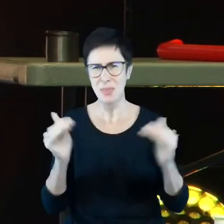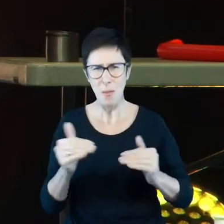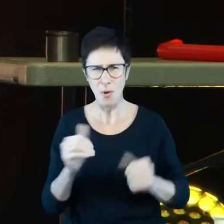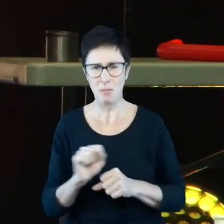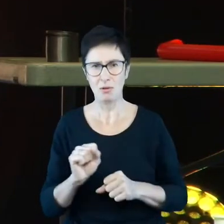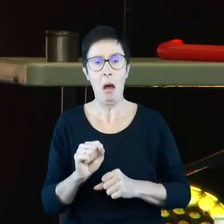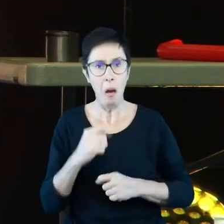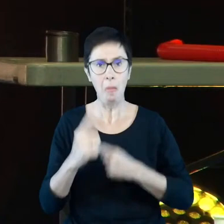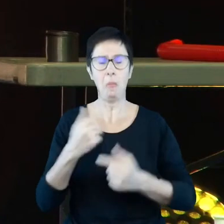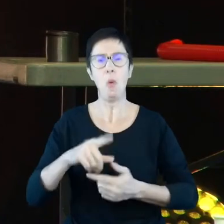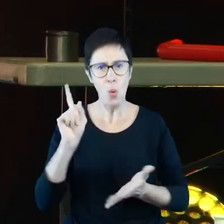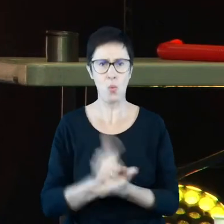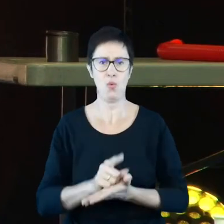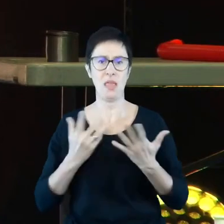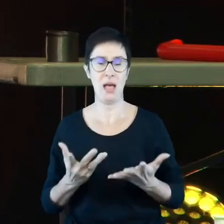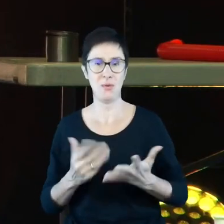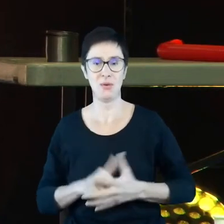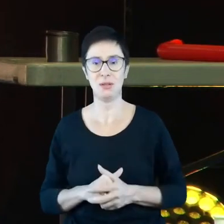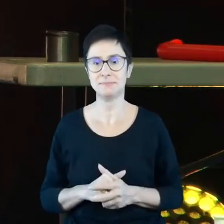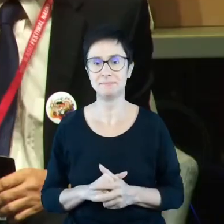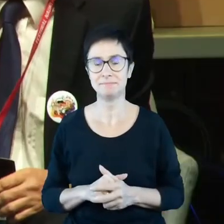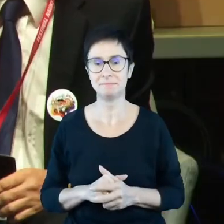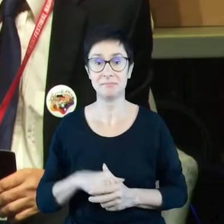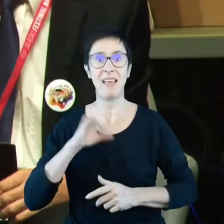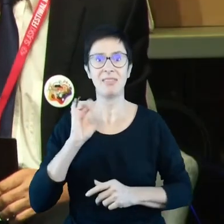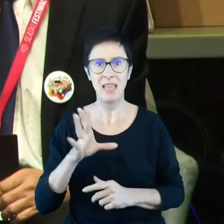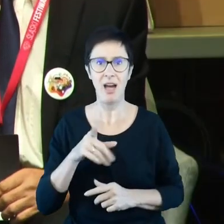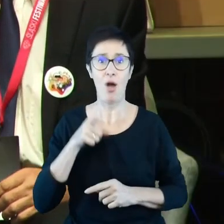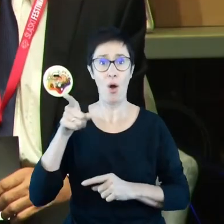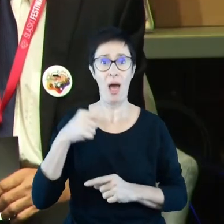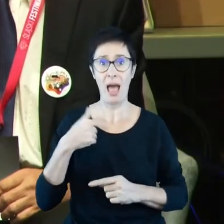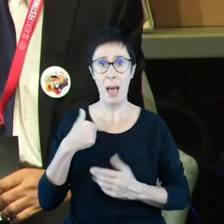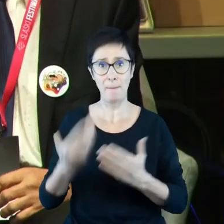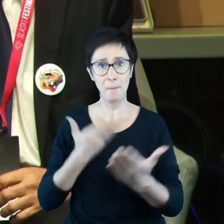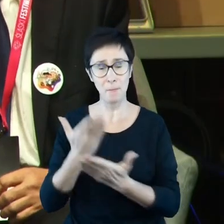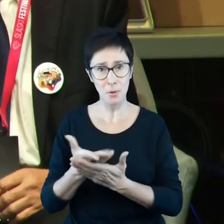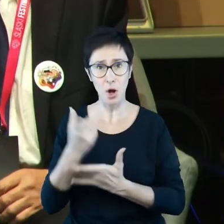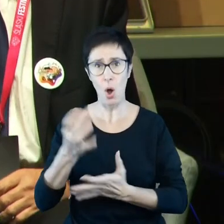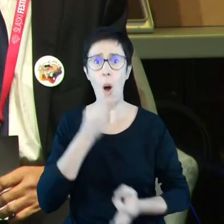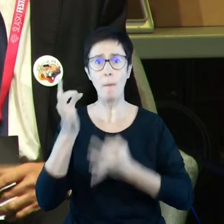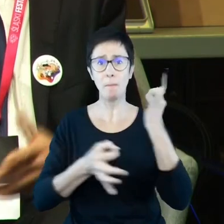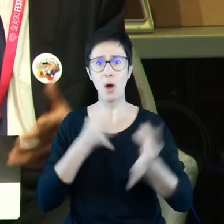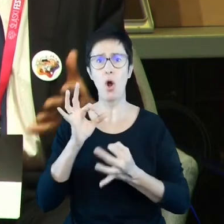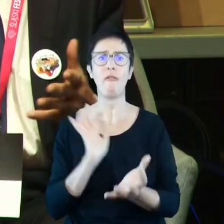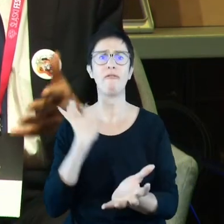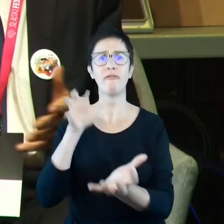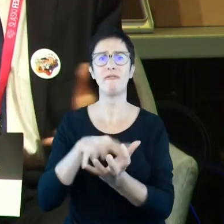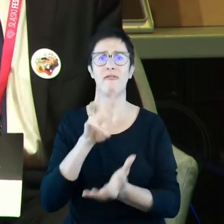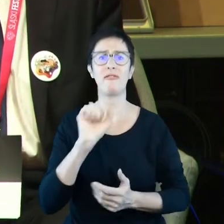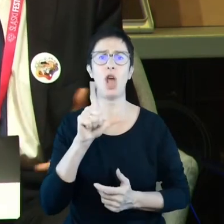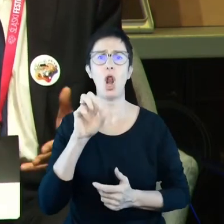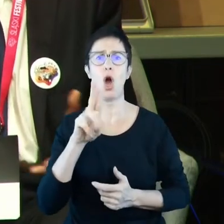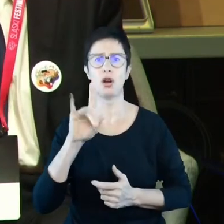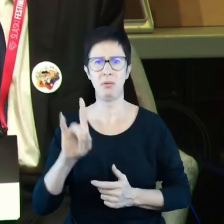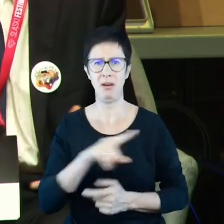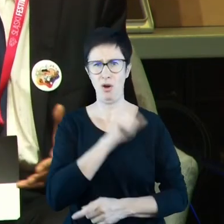udało. Wręcz eksplodował śmiechem, kiedy mu zaproponowano operę o wielorybie. No, jaka opera o